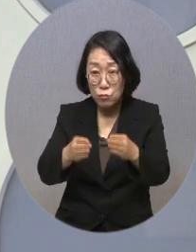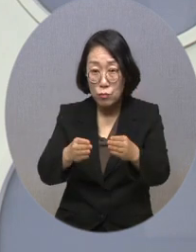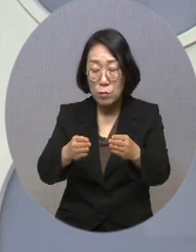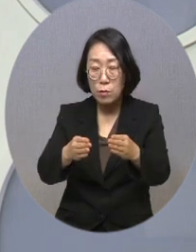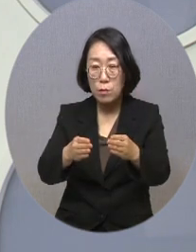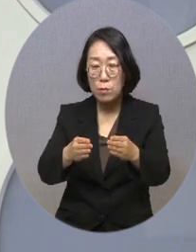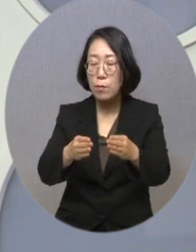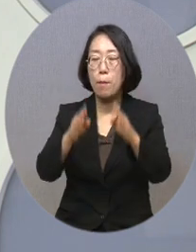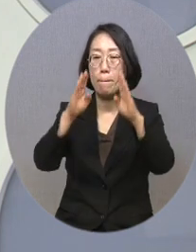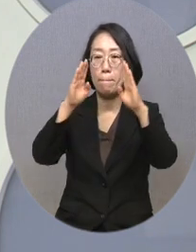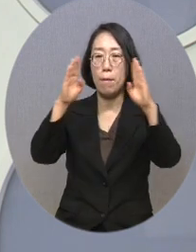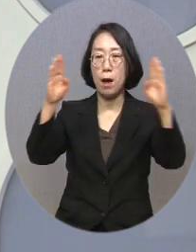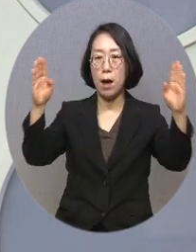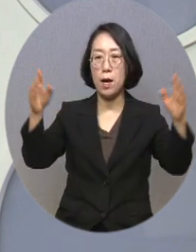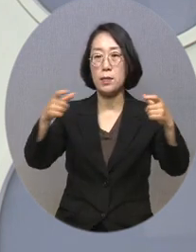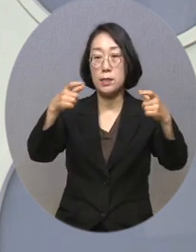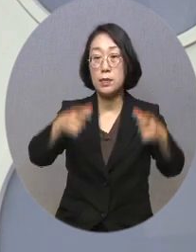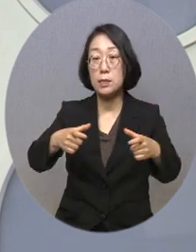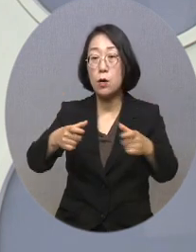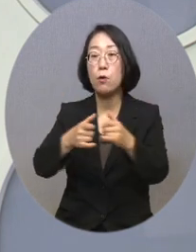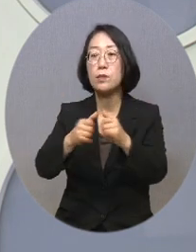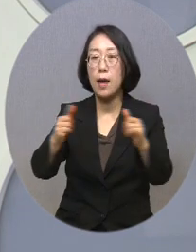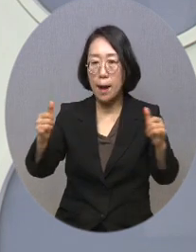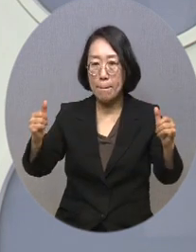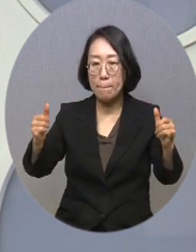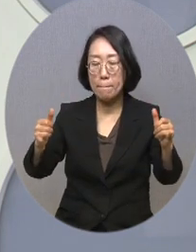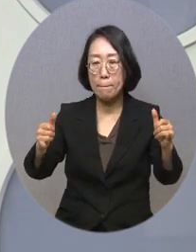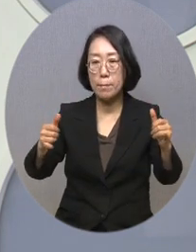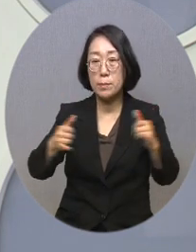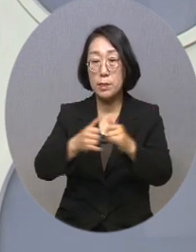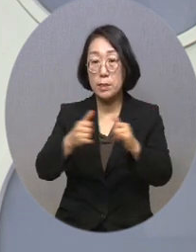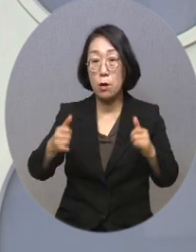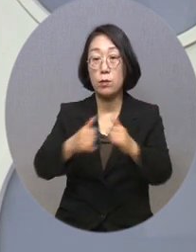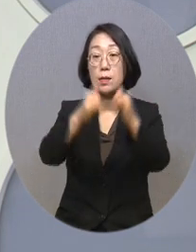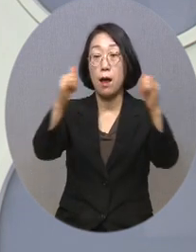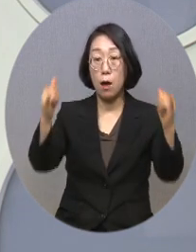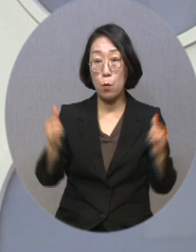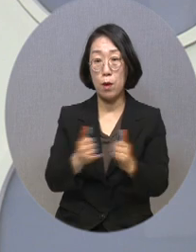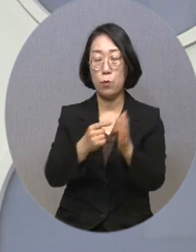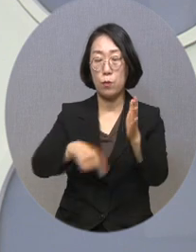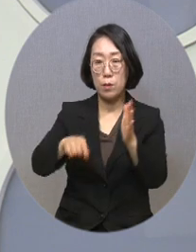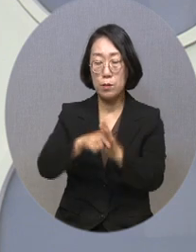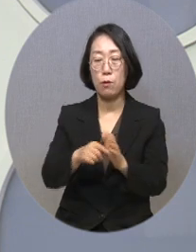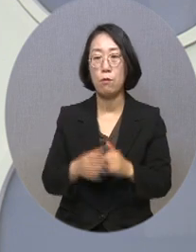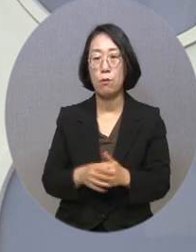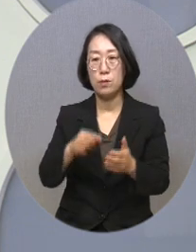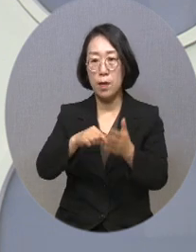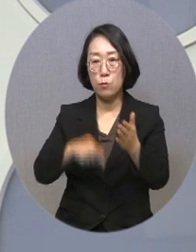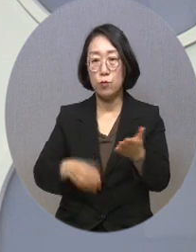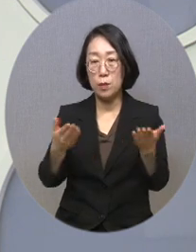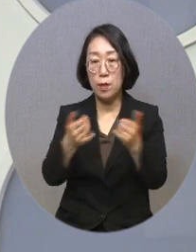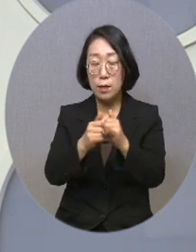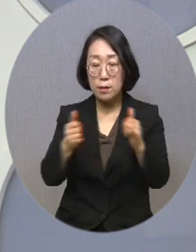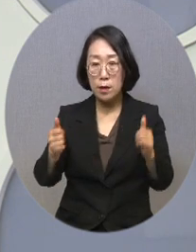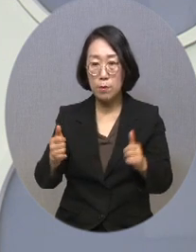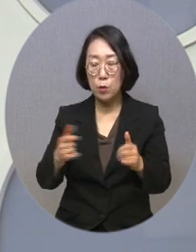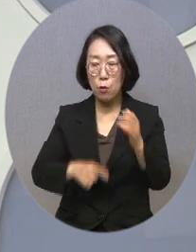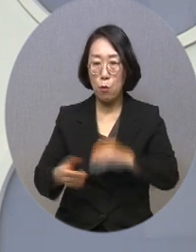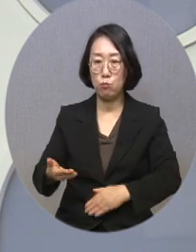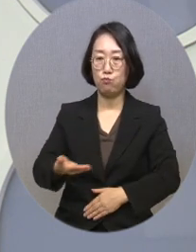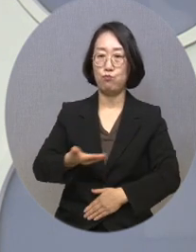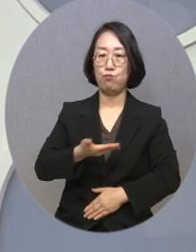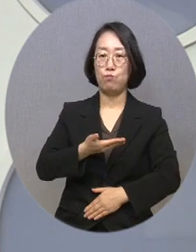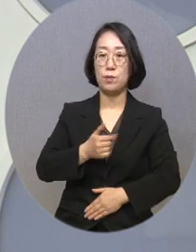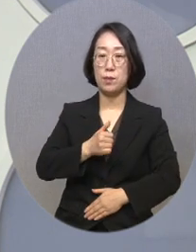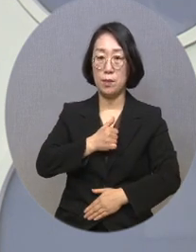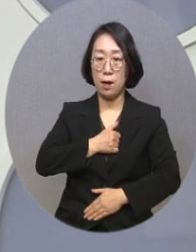위해서 살아가야 된다라고 하고 그 지역을 위해서 살아가는 것이 우리 세무사 입장에서 보면 세무사의 위상도 높이고 그리고